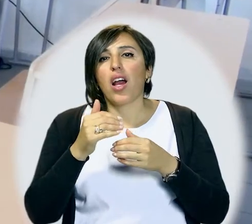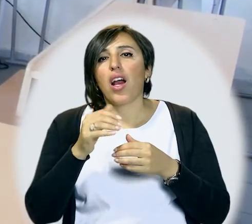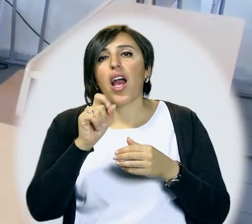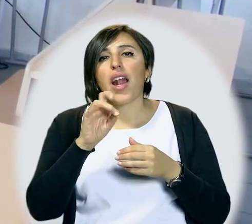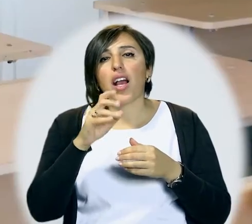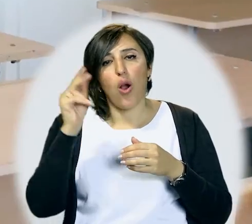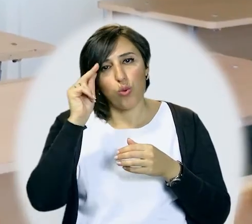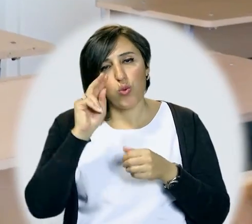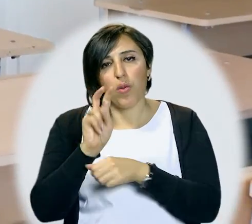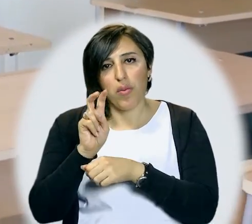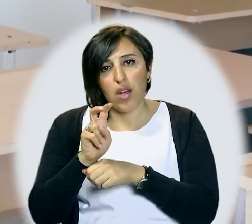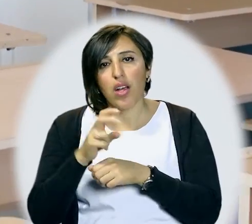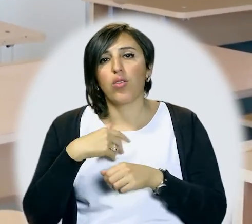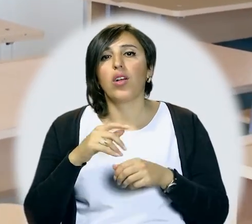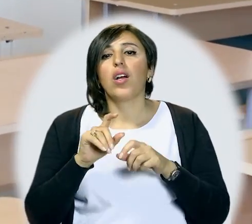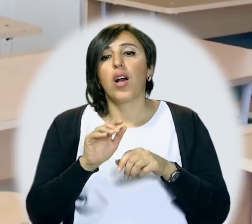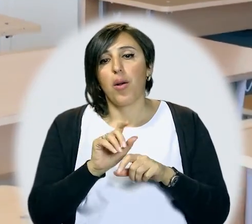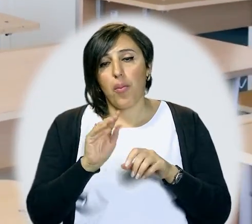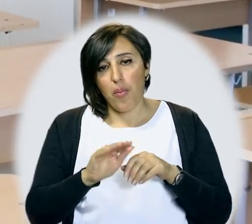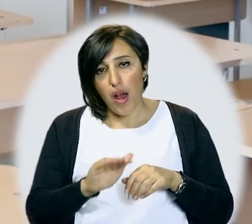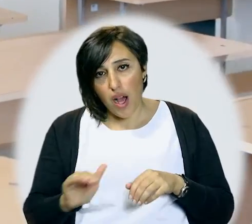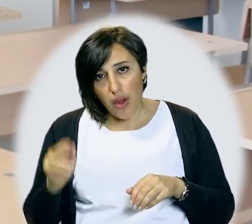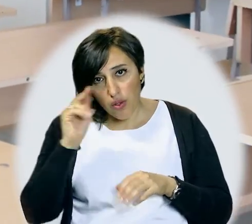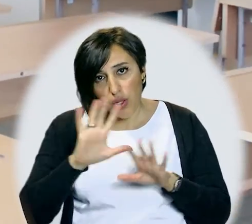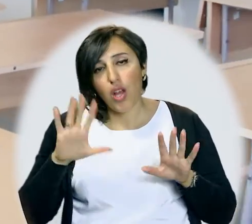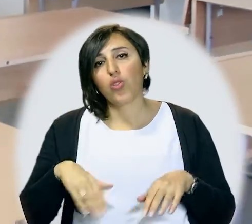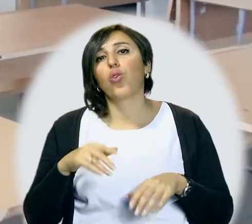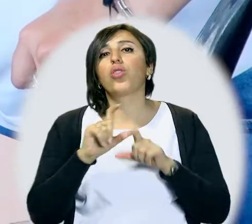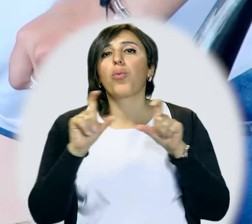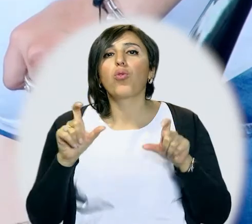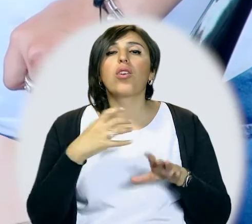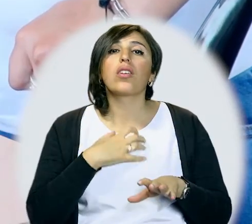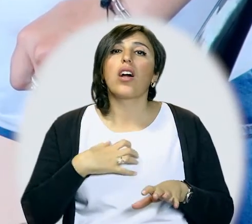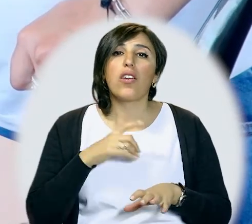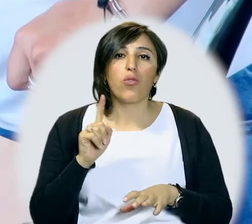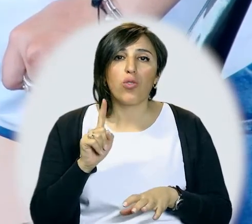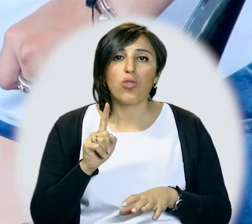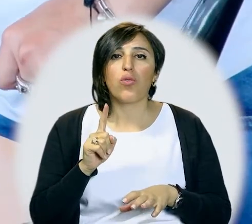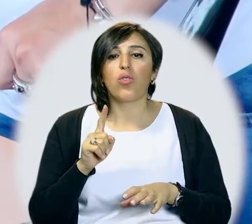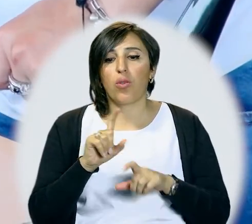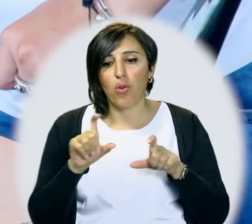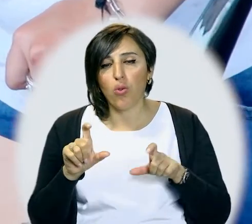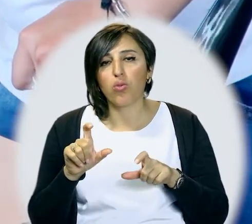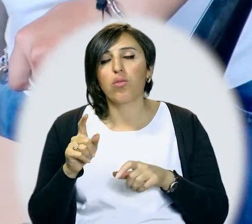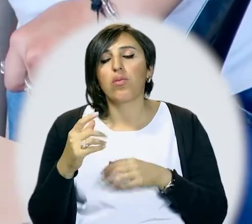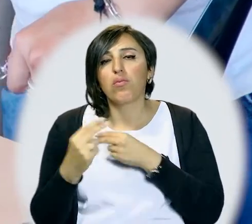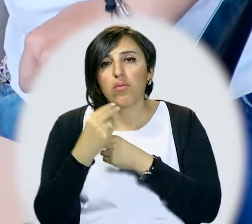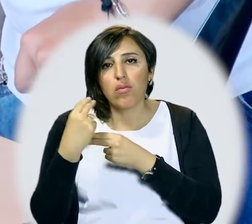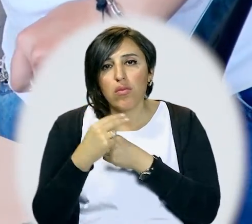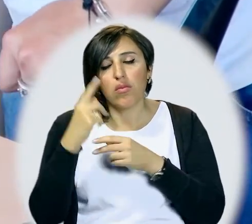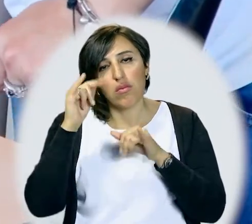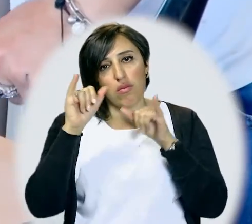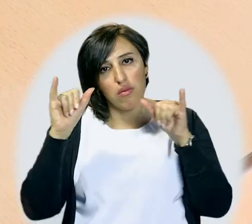ընտանիքից, մանկապարտեզ դպրոցից հետո ուսումը այն ամենակարևոր գետն է, որ մեզ թույլ է տալիս ինքնին